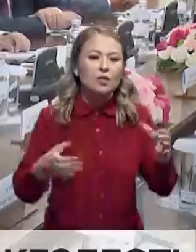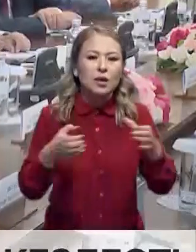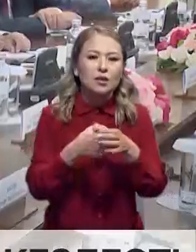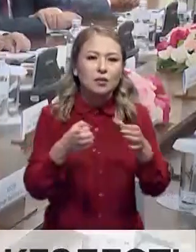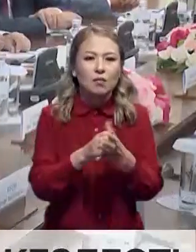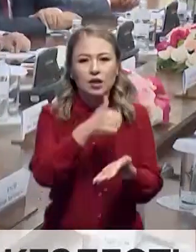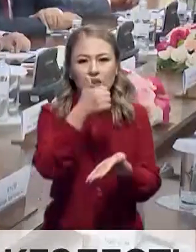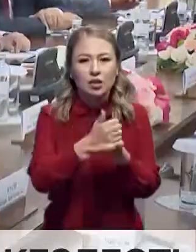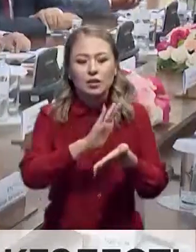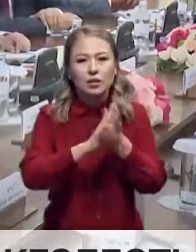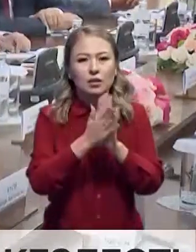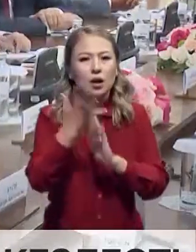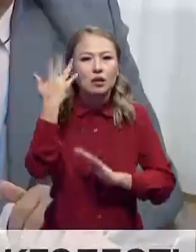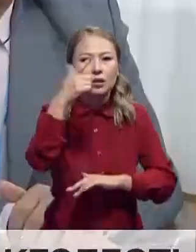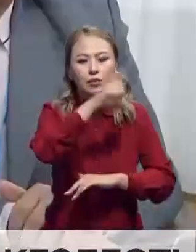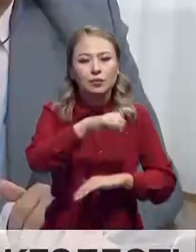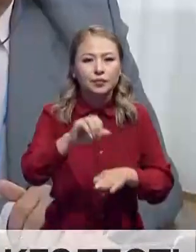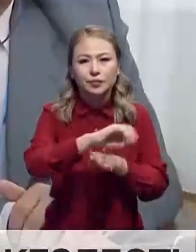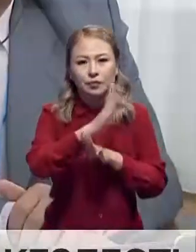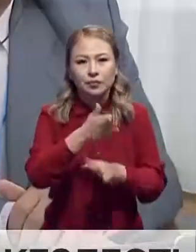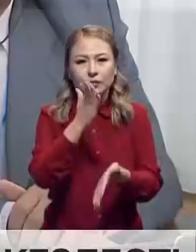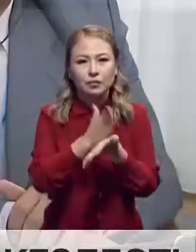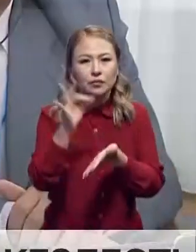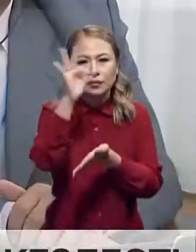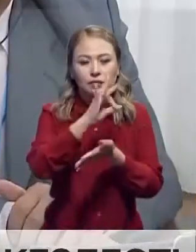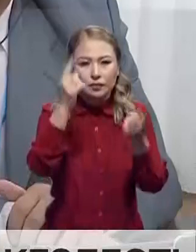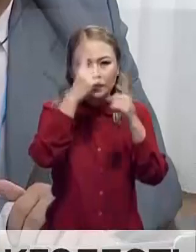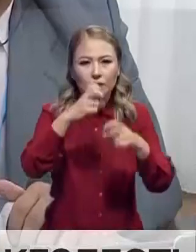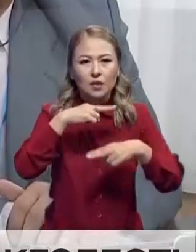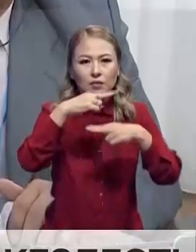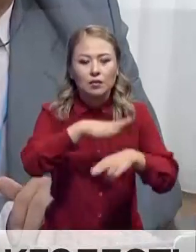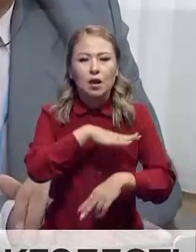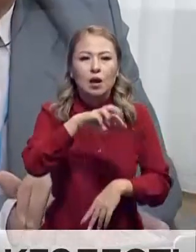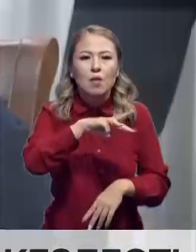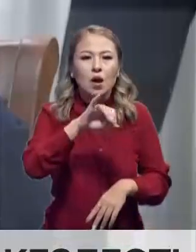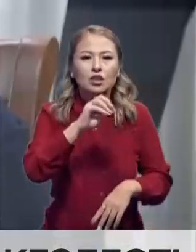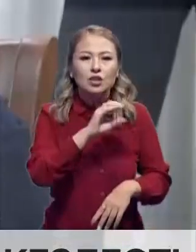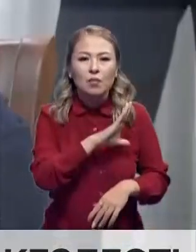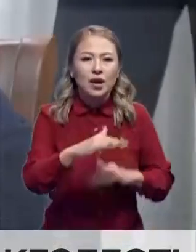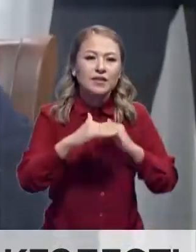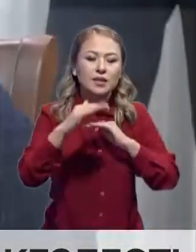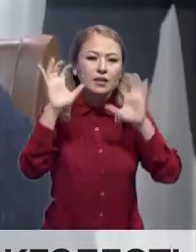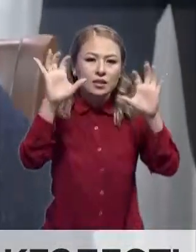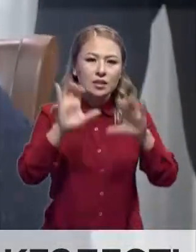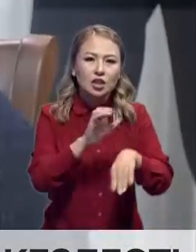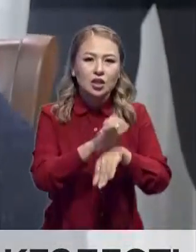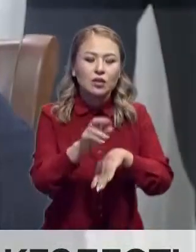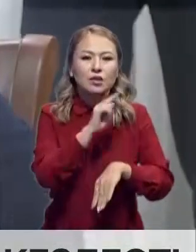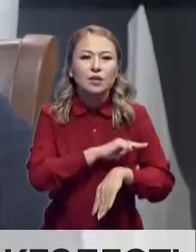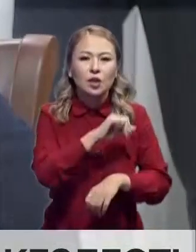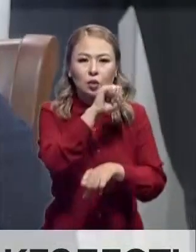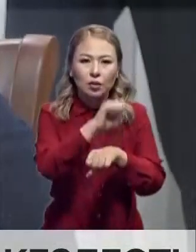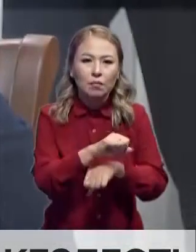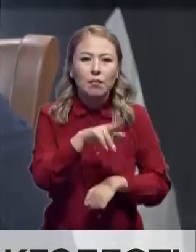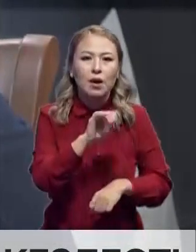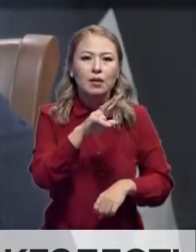Судьялар демократияның басты шарты ретінде адам құқықтарын қамтамасыз ету жайына назар аударды. Мәулен Әшімбаев сенаттың заң шығару